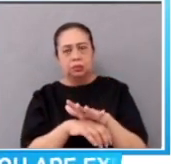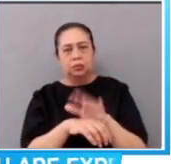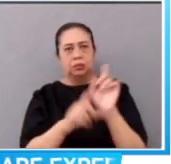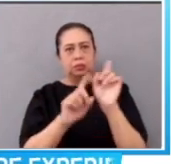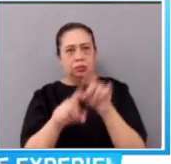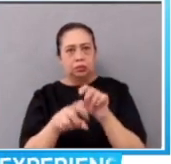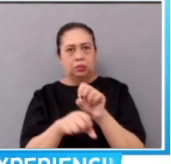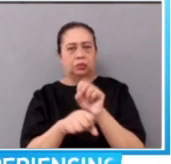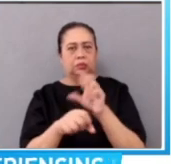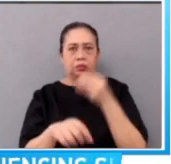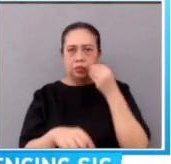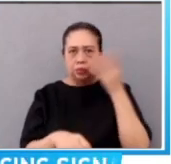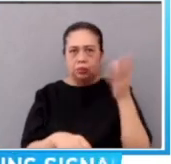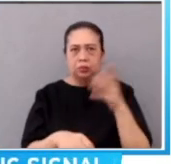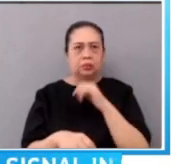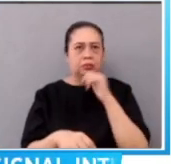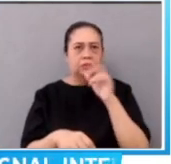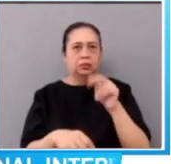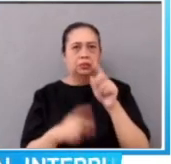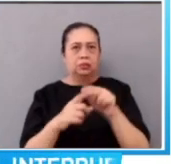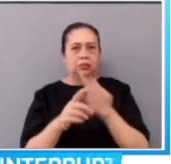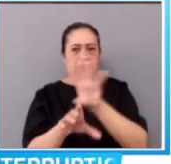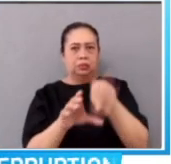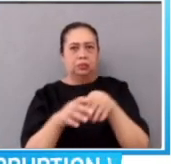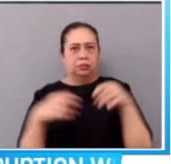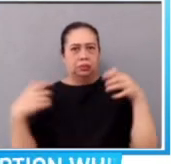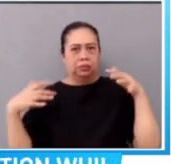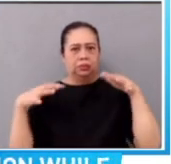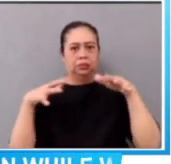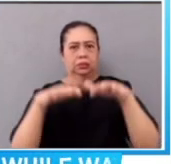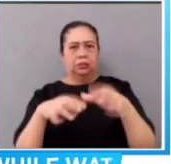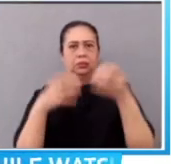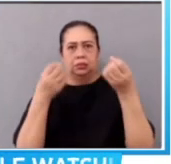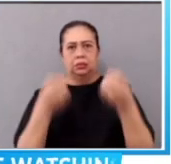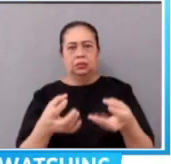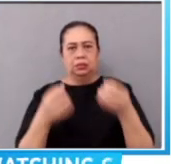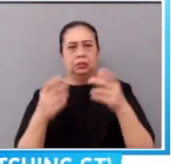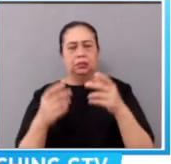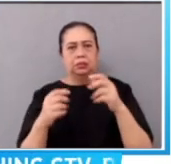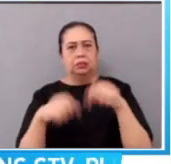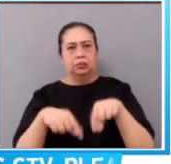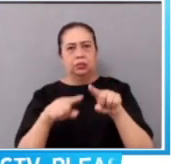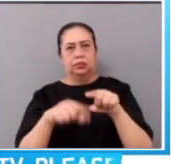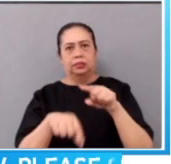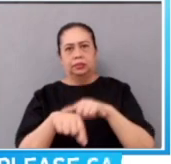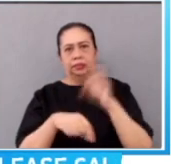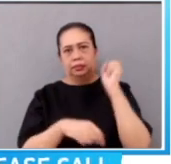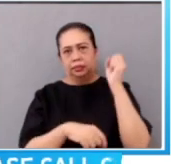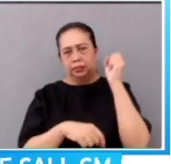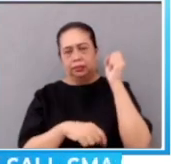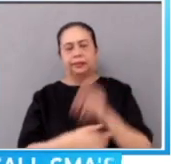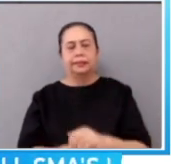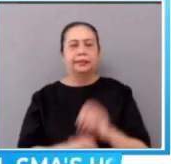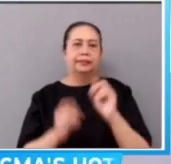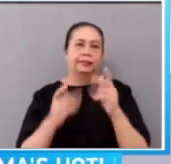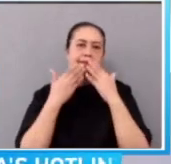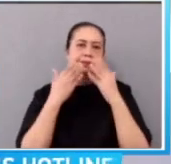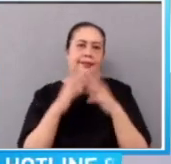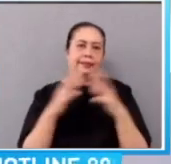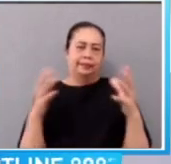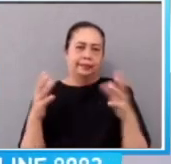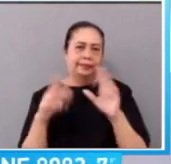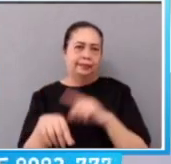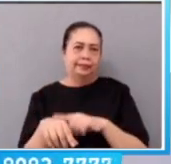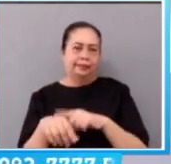makauwi at hindi na po makasabay sa volume po ng during rush hour. Okay. Sige po. Maraming salamat po sa oras na binahagi niyo po